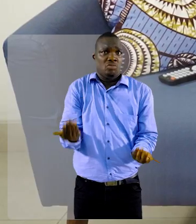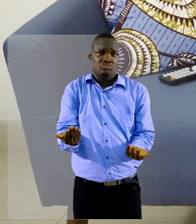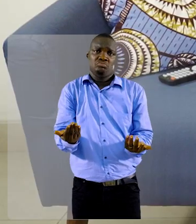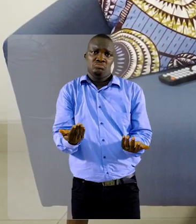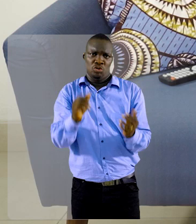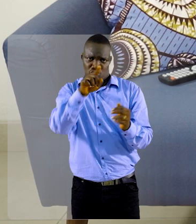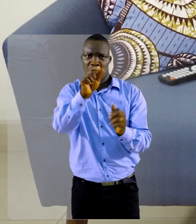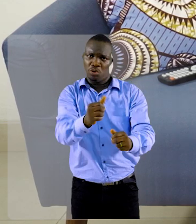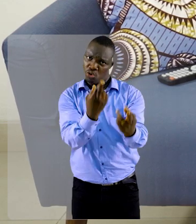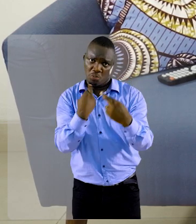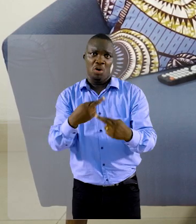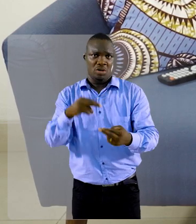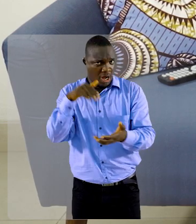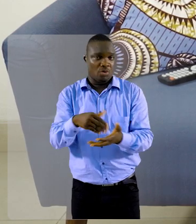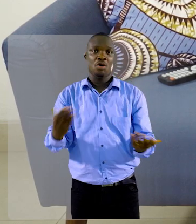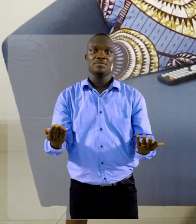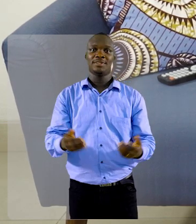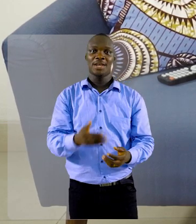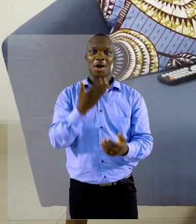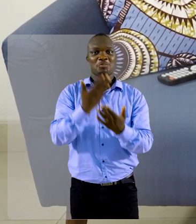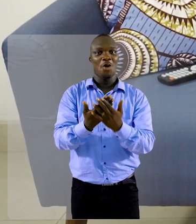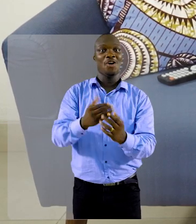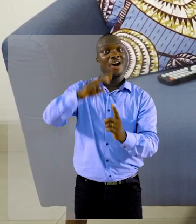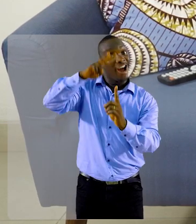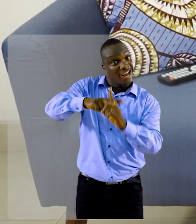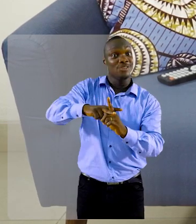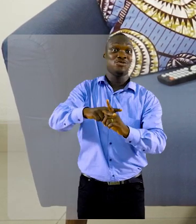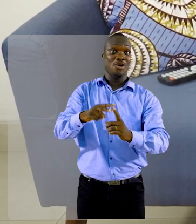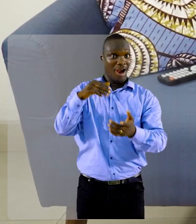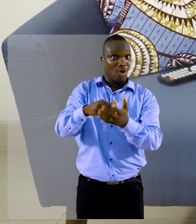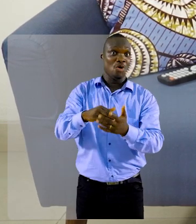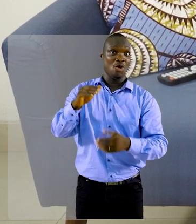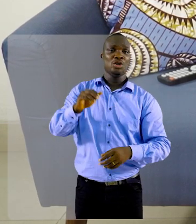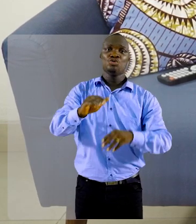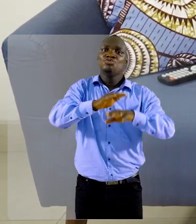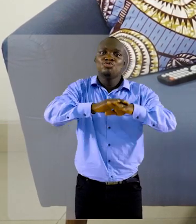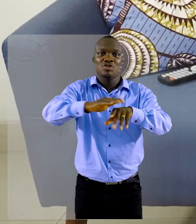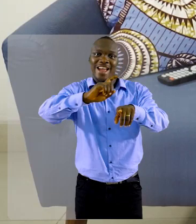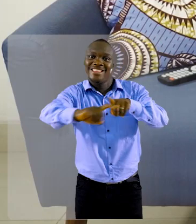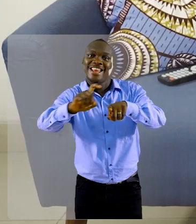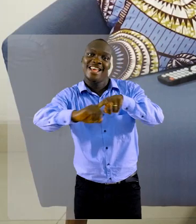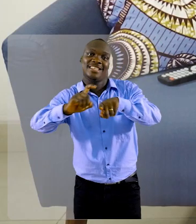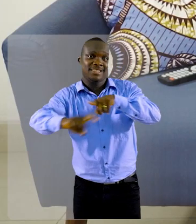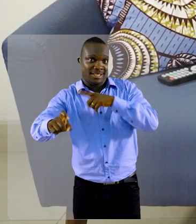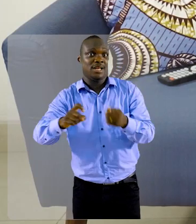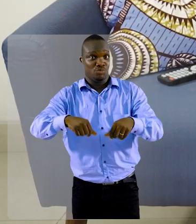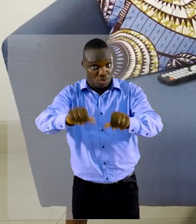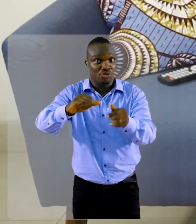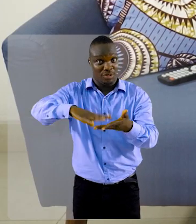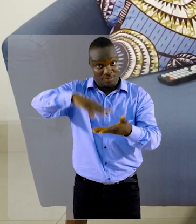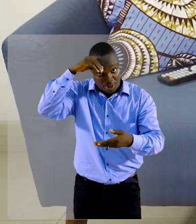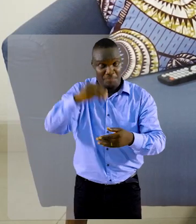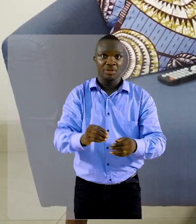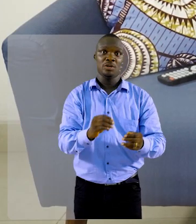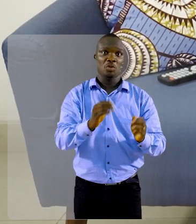Et puis, parlant de répétition, rendez-vous sur notre site école-ci.online pour préparer aussi avec nous la journée